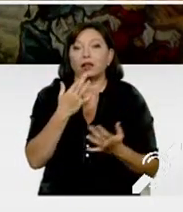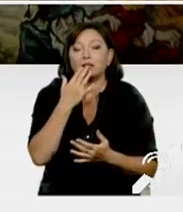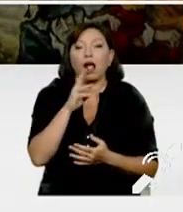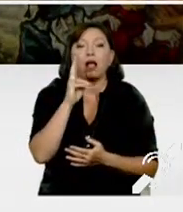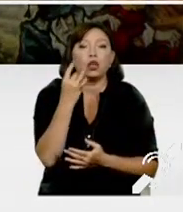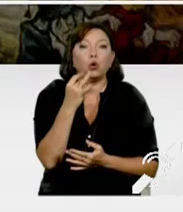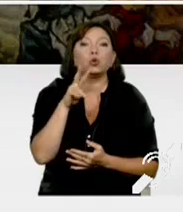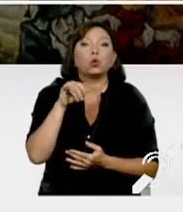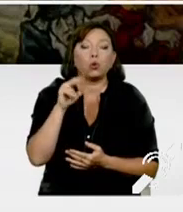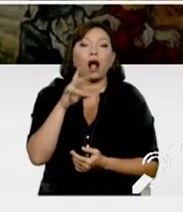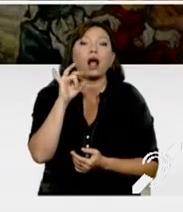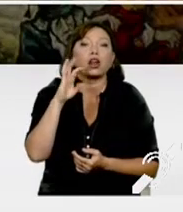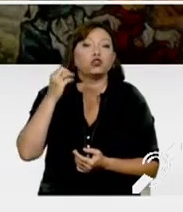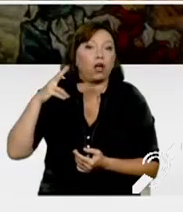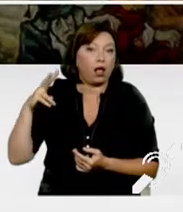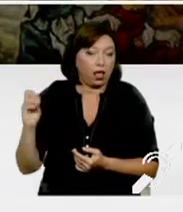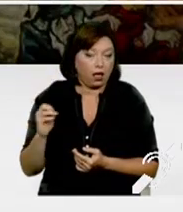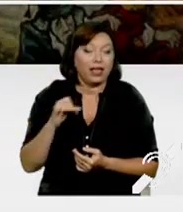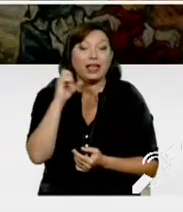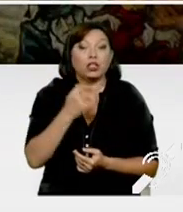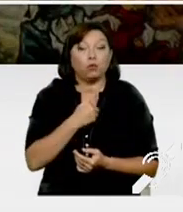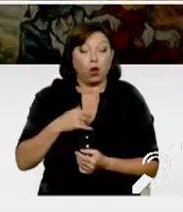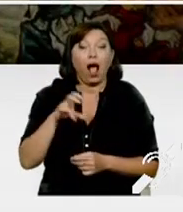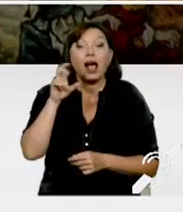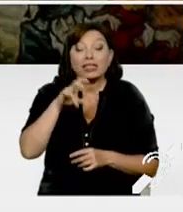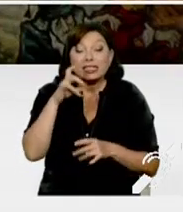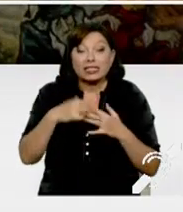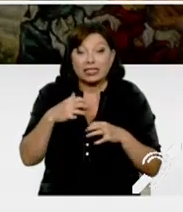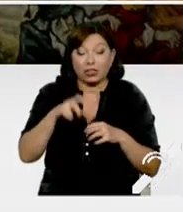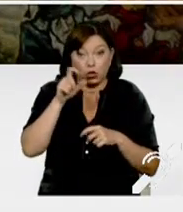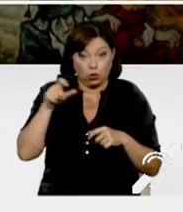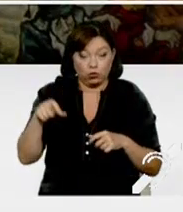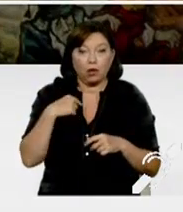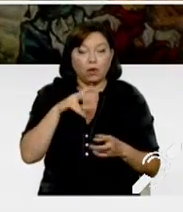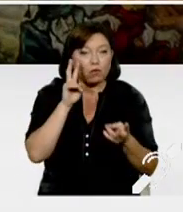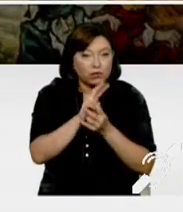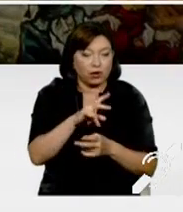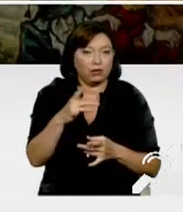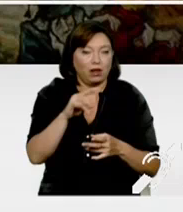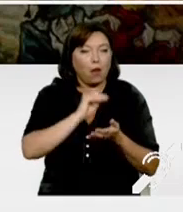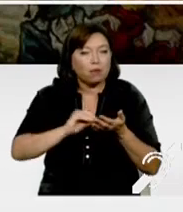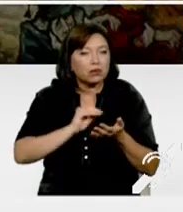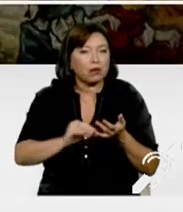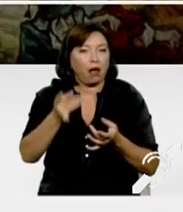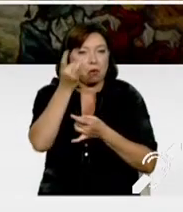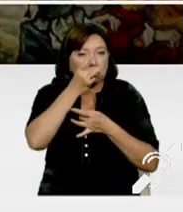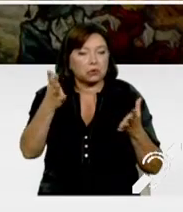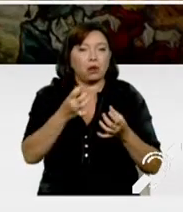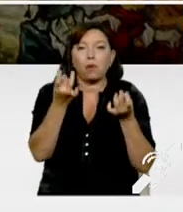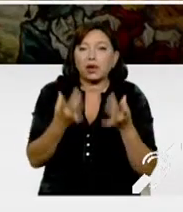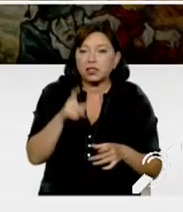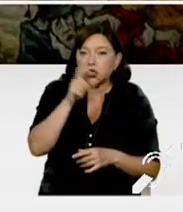Luca Caragiale din București, iar printre spectatori am întâlnit scriitori, oameni de cultură, oameni